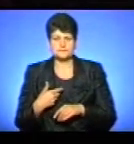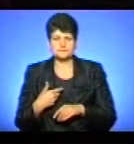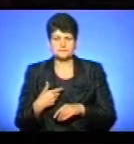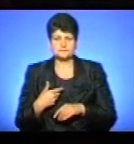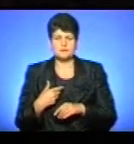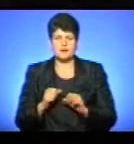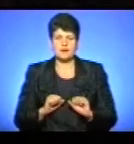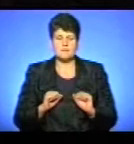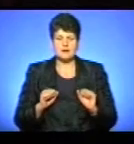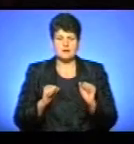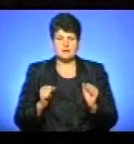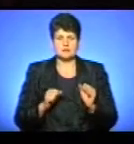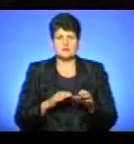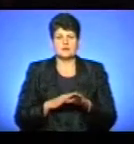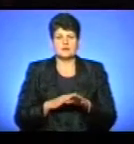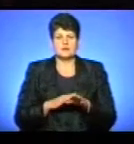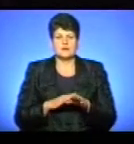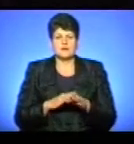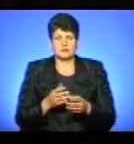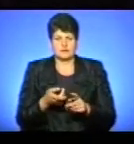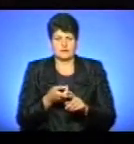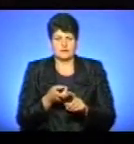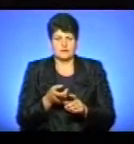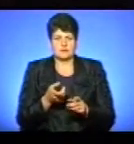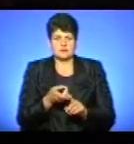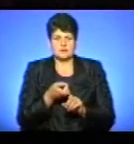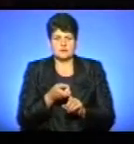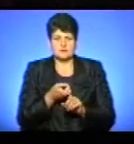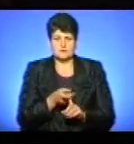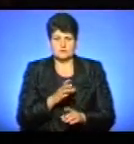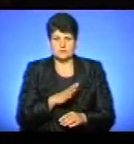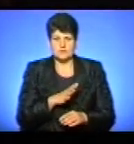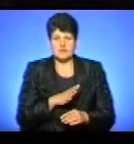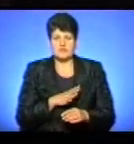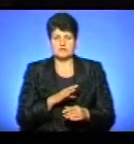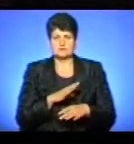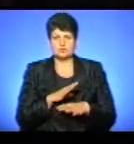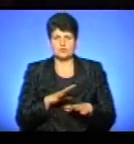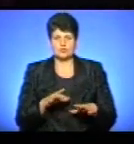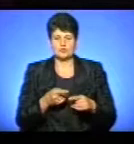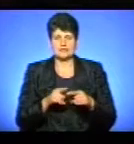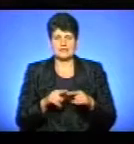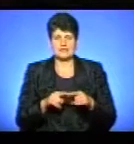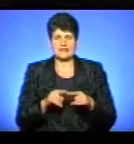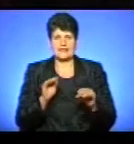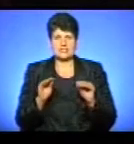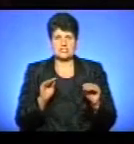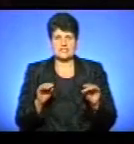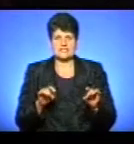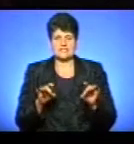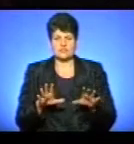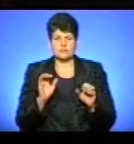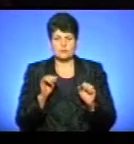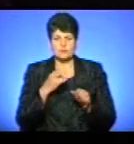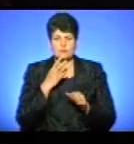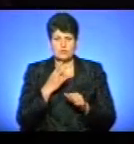ми намагалися дотримуватись прямої лінії і уникати так званих режисерських рішень. Ви зможете побачити,